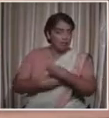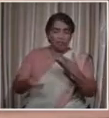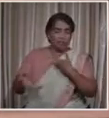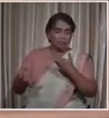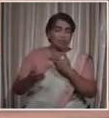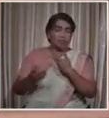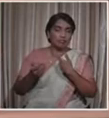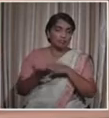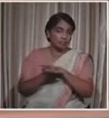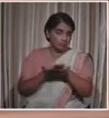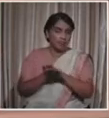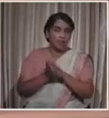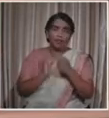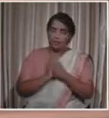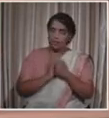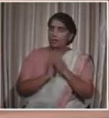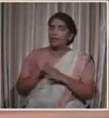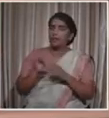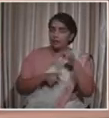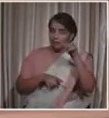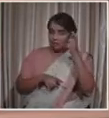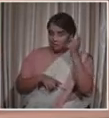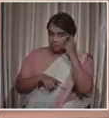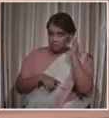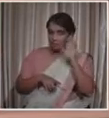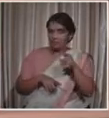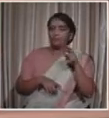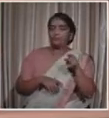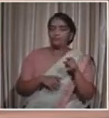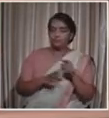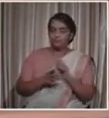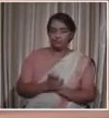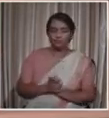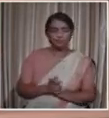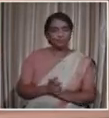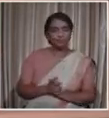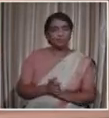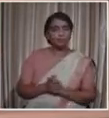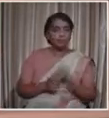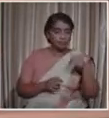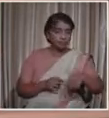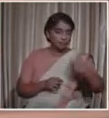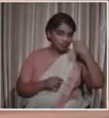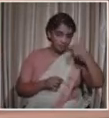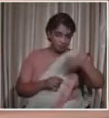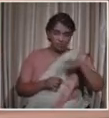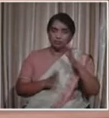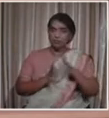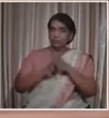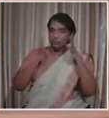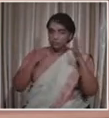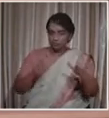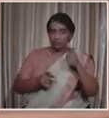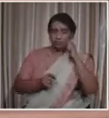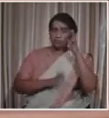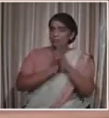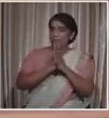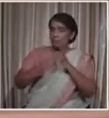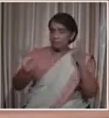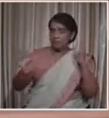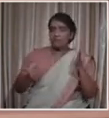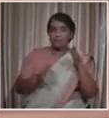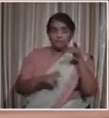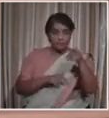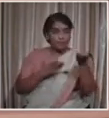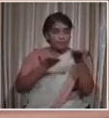அமைச்சர் அவர்களே, நீங்கள் பார்ப்பீர்கள், இன்றைக்கு இந்த எரிபொருளுக்காக வரிசையிலே நிற்கின்றவர்கள் பலர் தங்களுக்குள்ளே சண்டை பிடித்துக் கொள்கிறார்கள்.